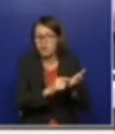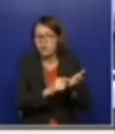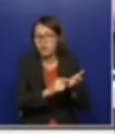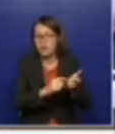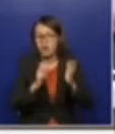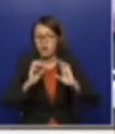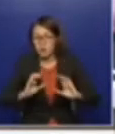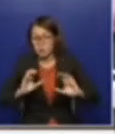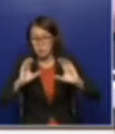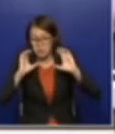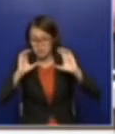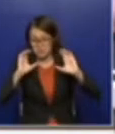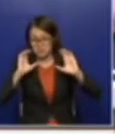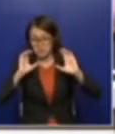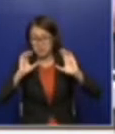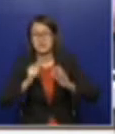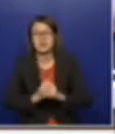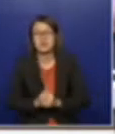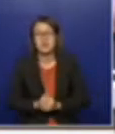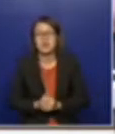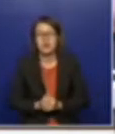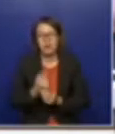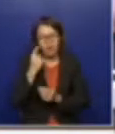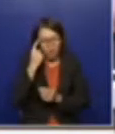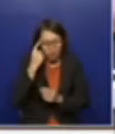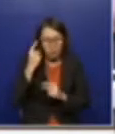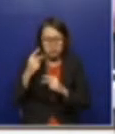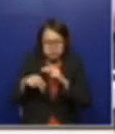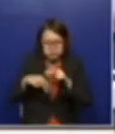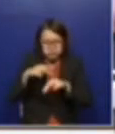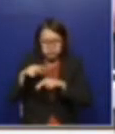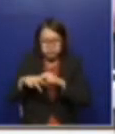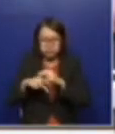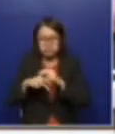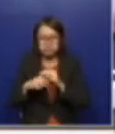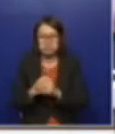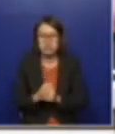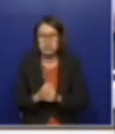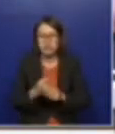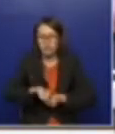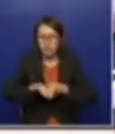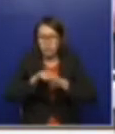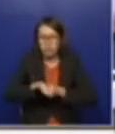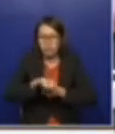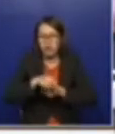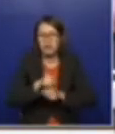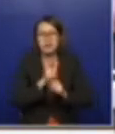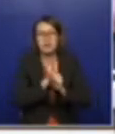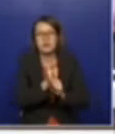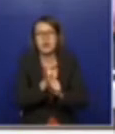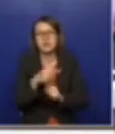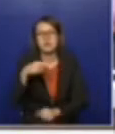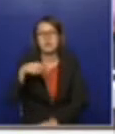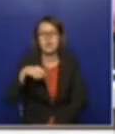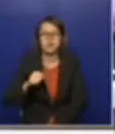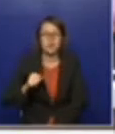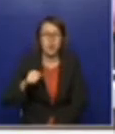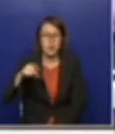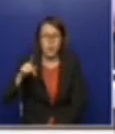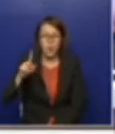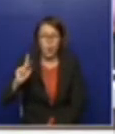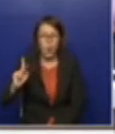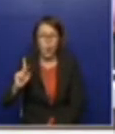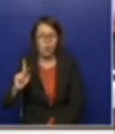ตรีที่มีส่วนเกี่ยวข้องได้พิจารณานะครับนิยามของคำว่าเกษตรกรตามพระราชบัญญัติสปกเนี่ยจะ